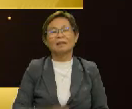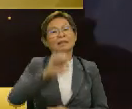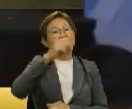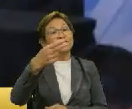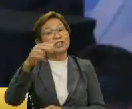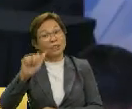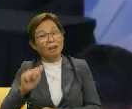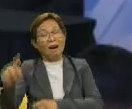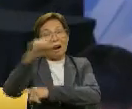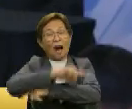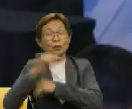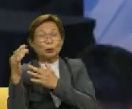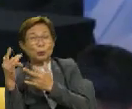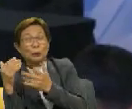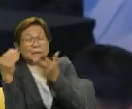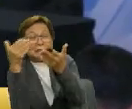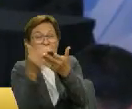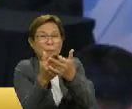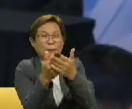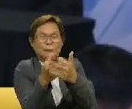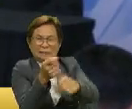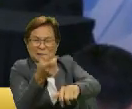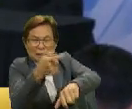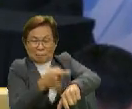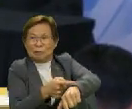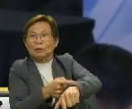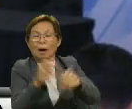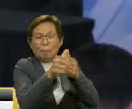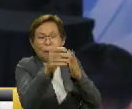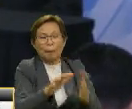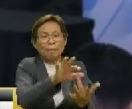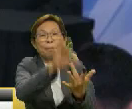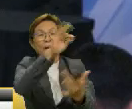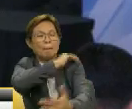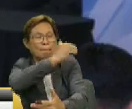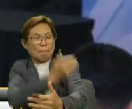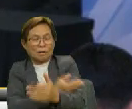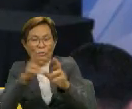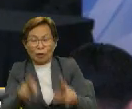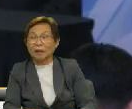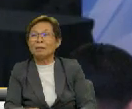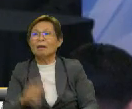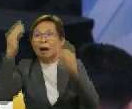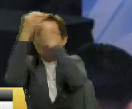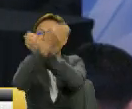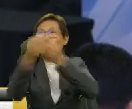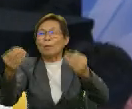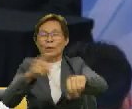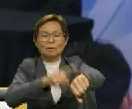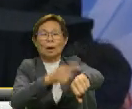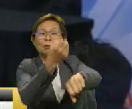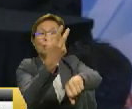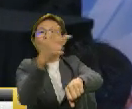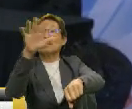Baik Syahril, hari yang dinantikan bakal tiba dalam beberapa ketika saja lagi. Pemimpin yang dipilih mandat rakyat akan diumumkan. Setakat